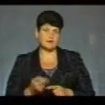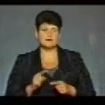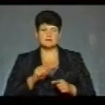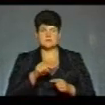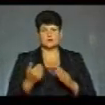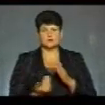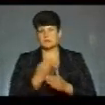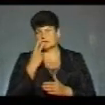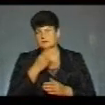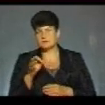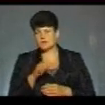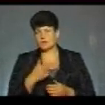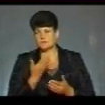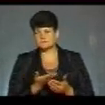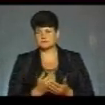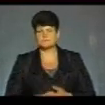випуску дивіться про таке.